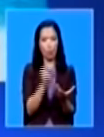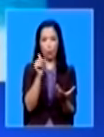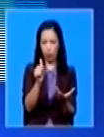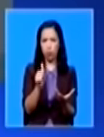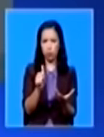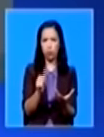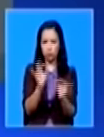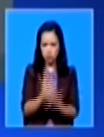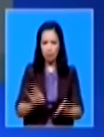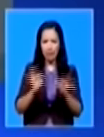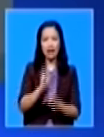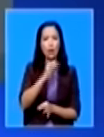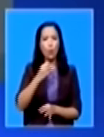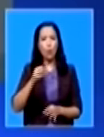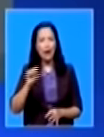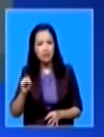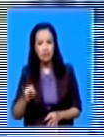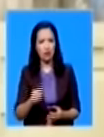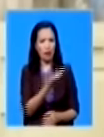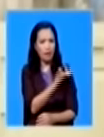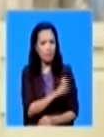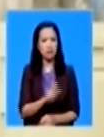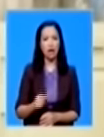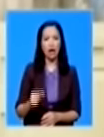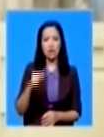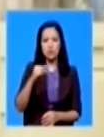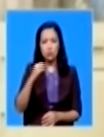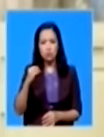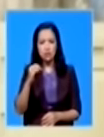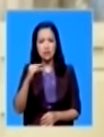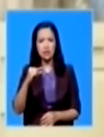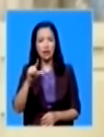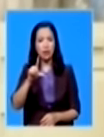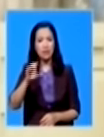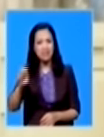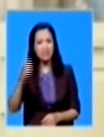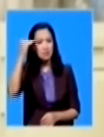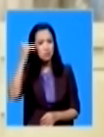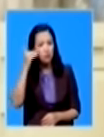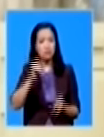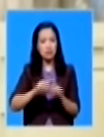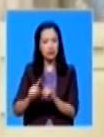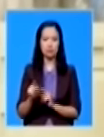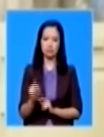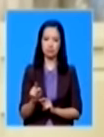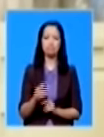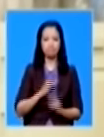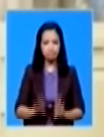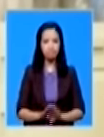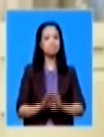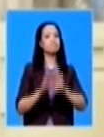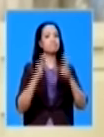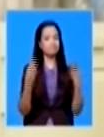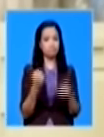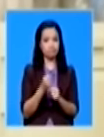ของ iOS นะของ iPhone นะแล้วก็ Google Play ของ Android ก็คือพวก Samsung อะไรพวกนี้อันเนี้ยผมก็เปิดขึ้นมาเพรา